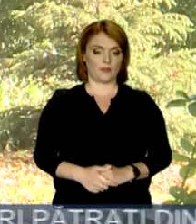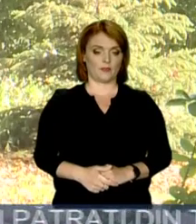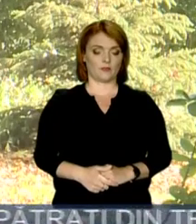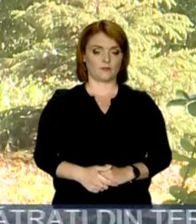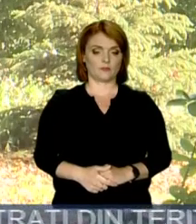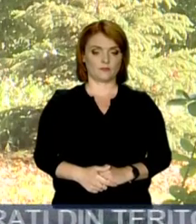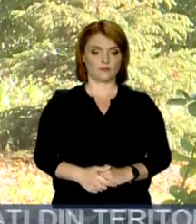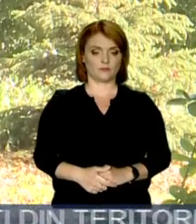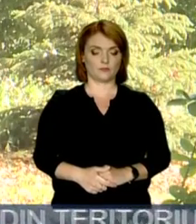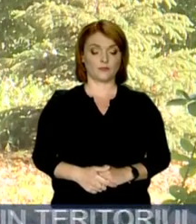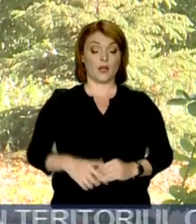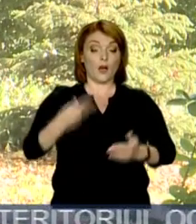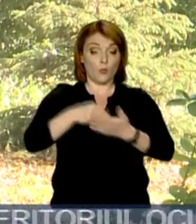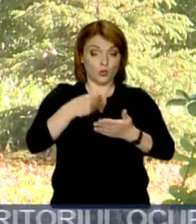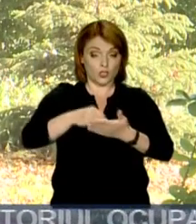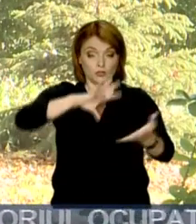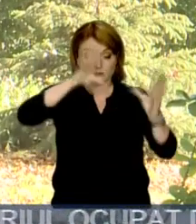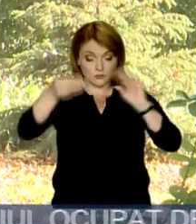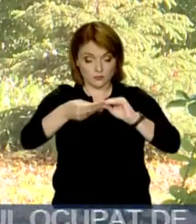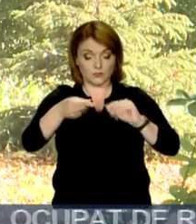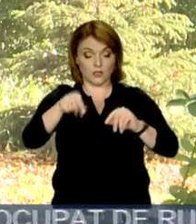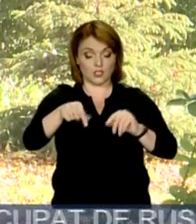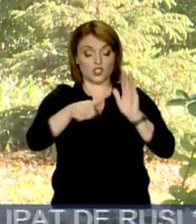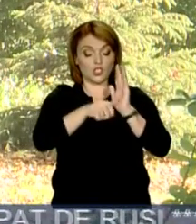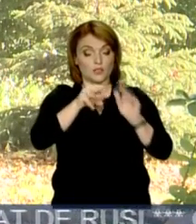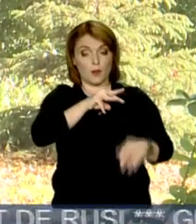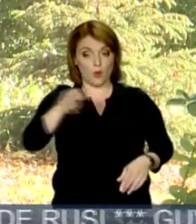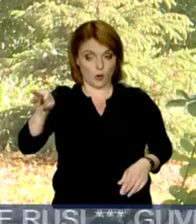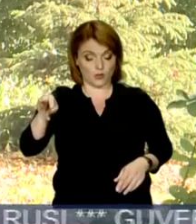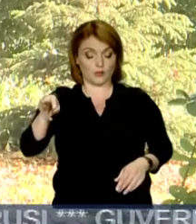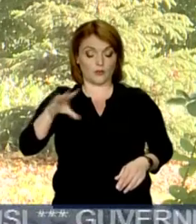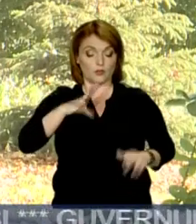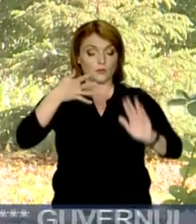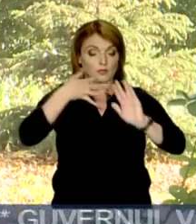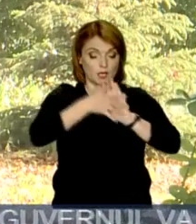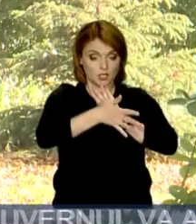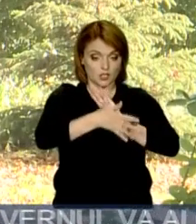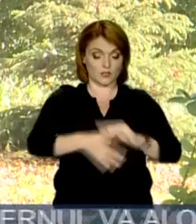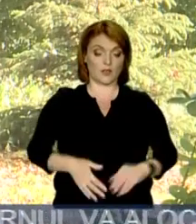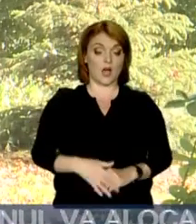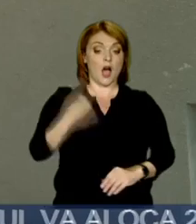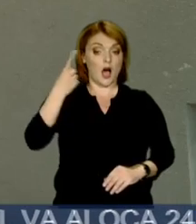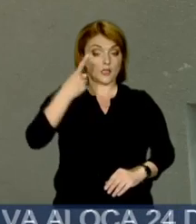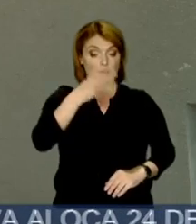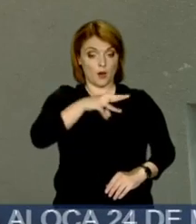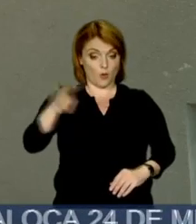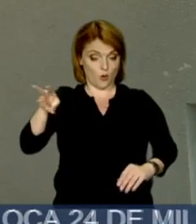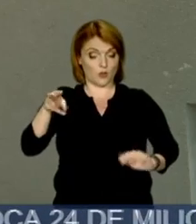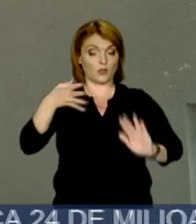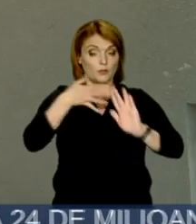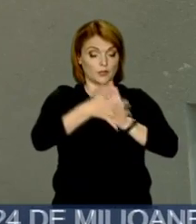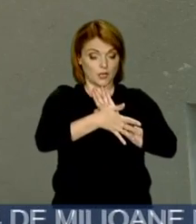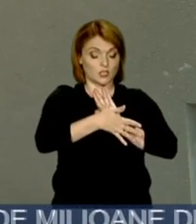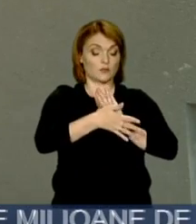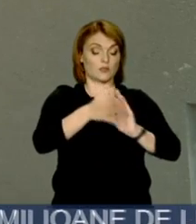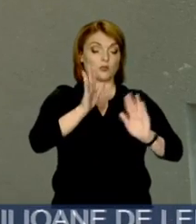constituie 6.160.000, dintre care 1.163.000 sunt pentru alimentație.